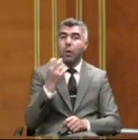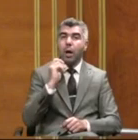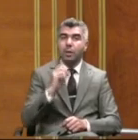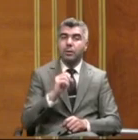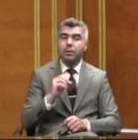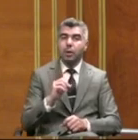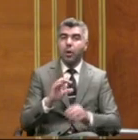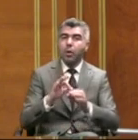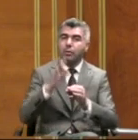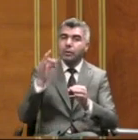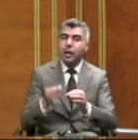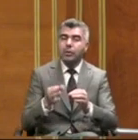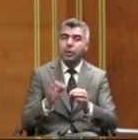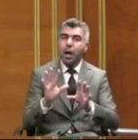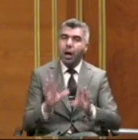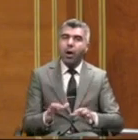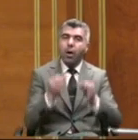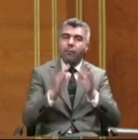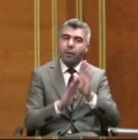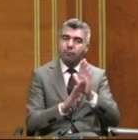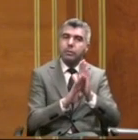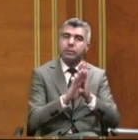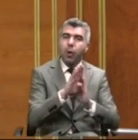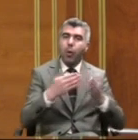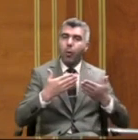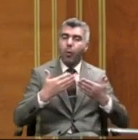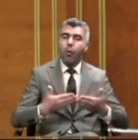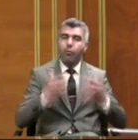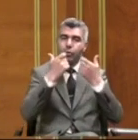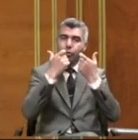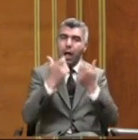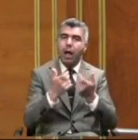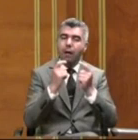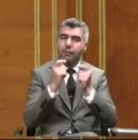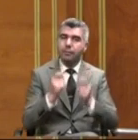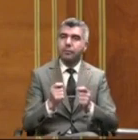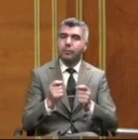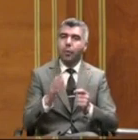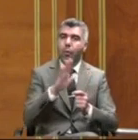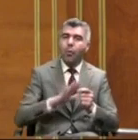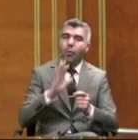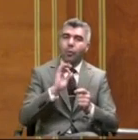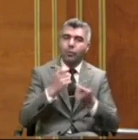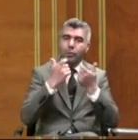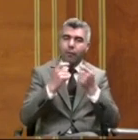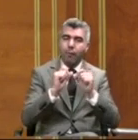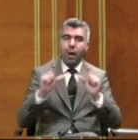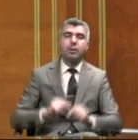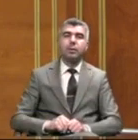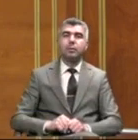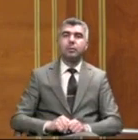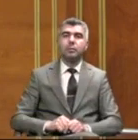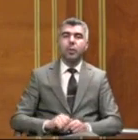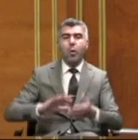انتعاشه فعليه حقيقيه اليوم نرى اثرها على الاقتصاد الوطني ونتيجه